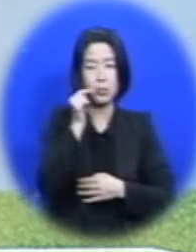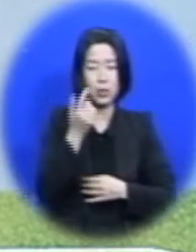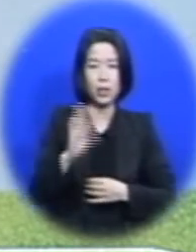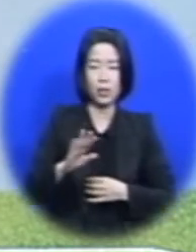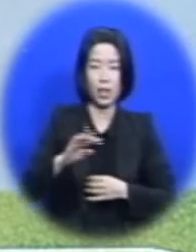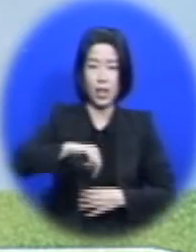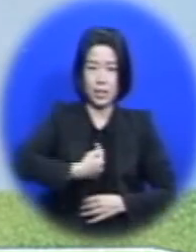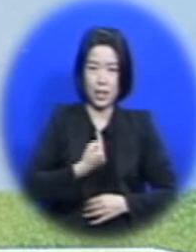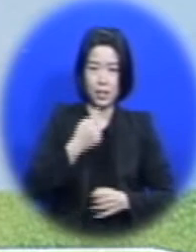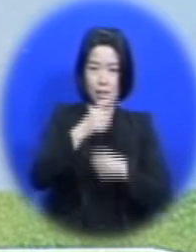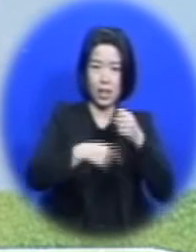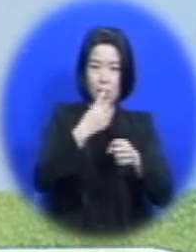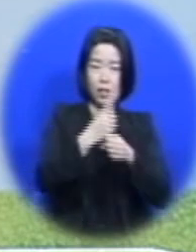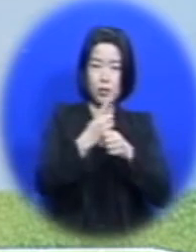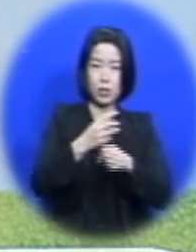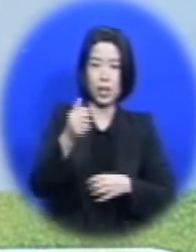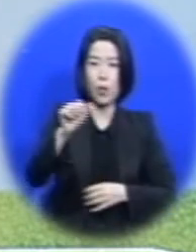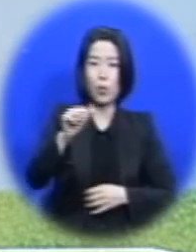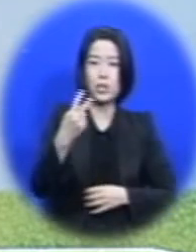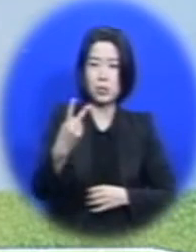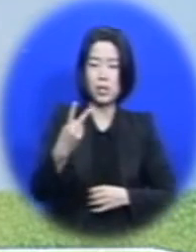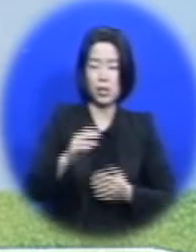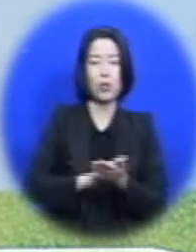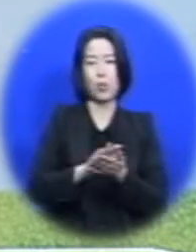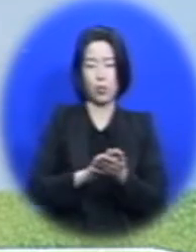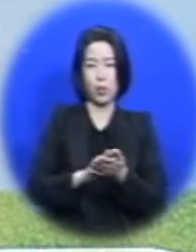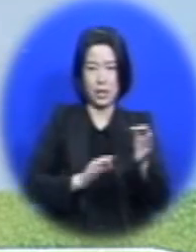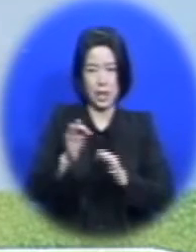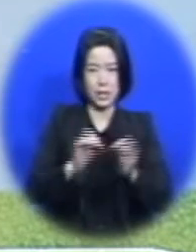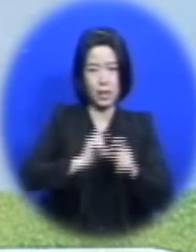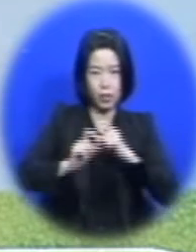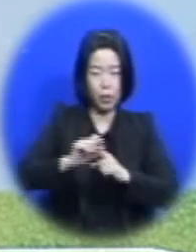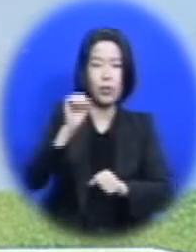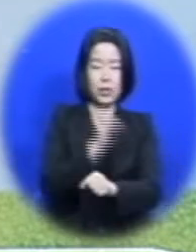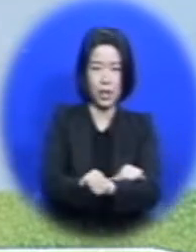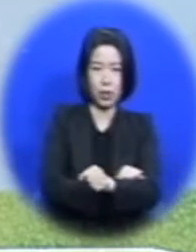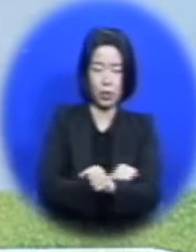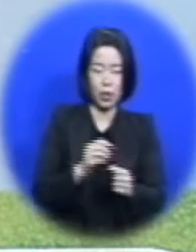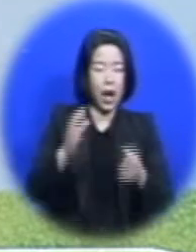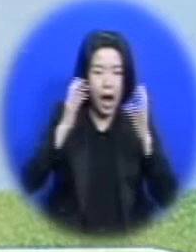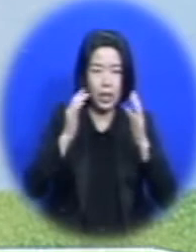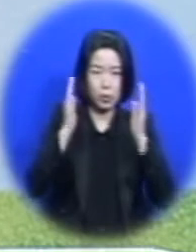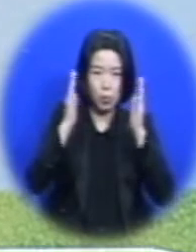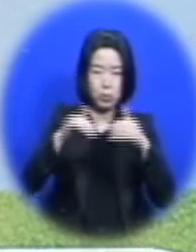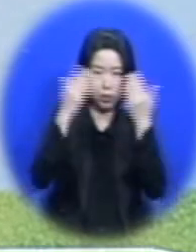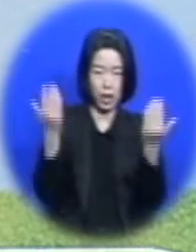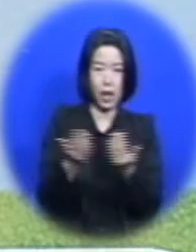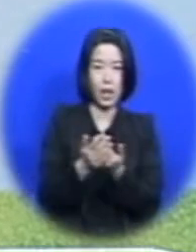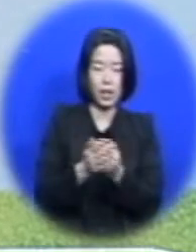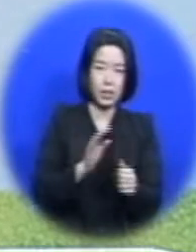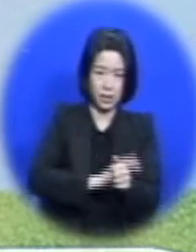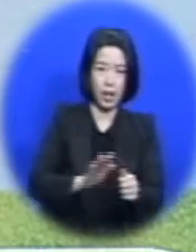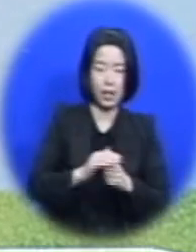일이나 놀고 장자는 더 잘되고 애들 다 공부 잘 시키고 그리고 난 다음에 우리가 이제는 뭐